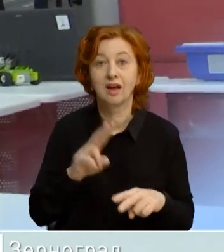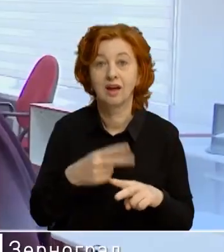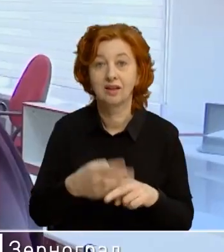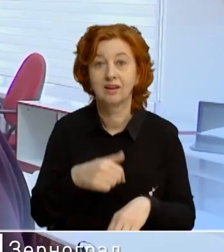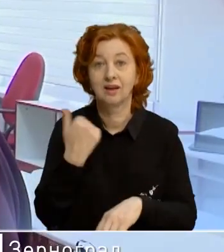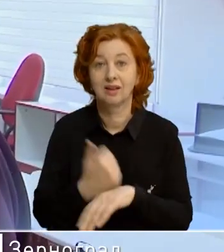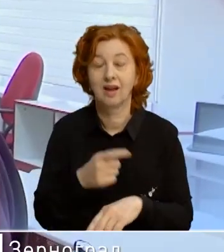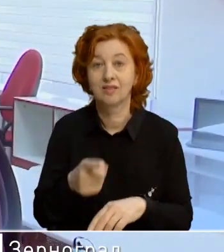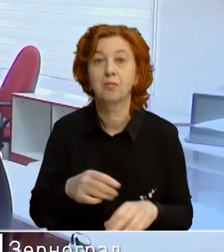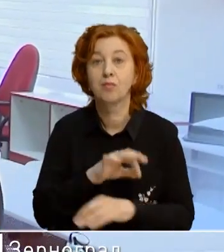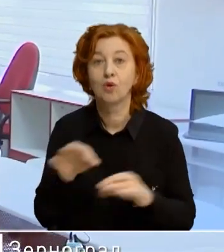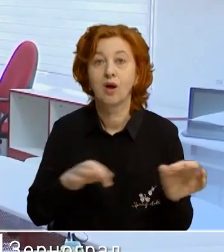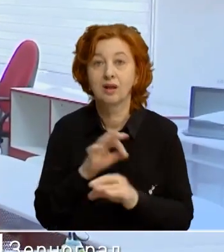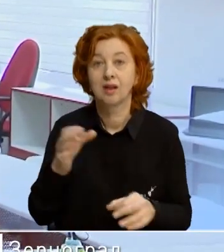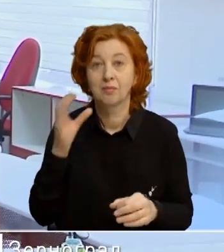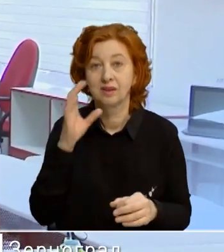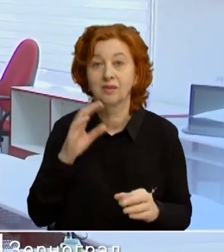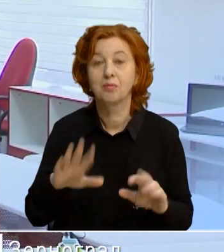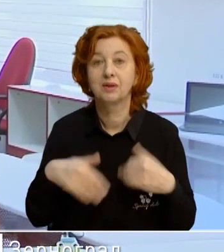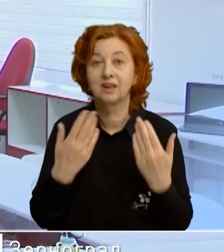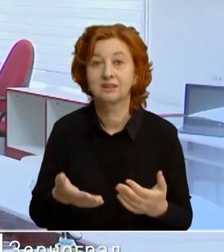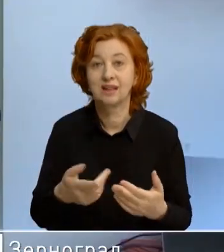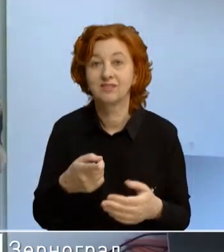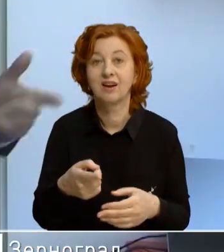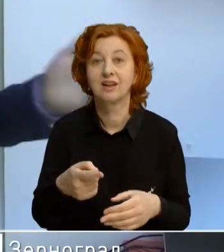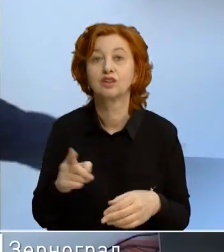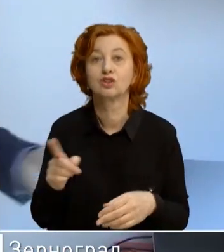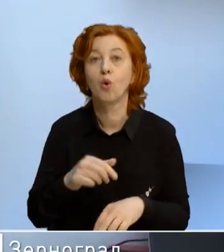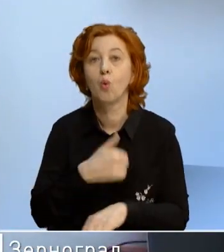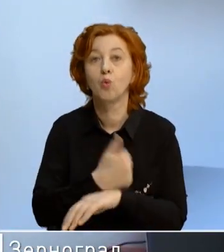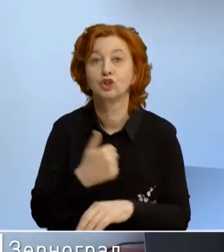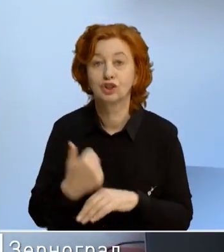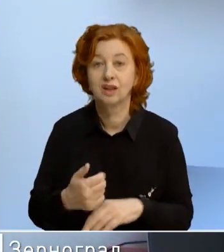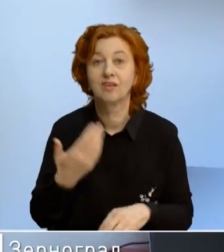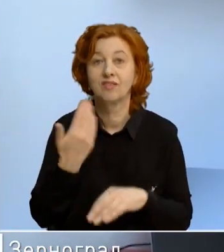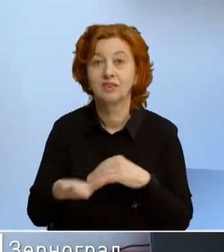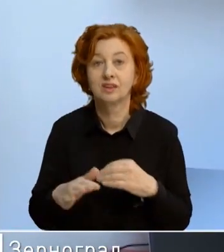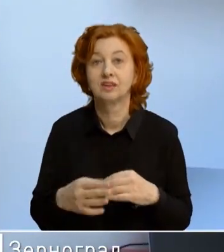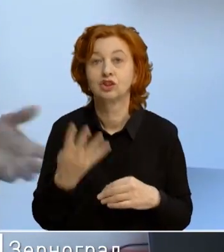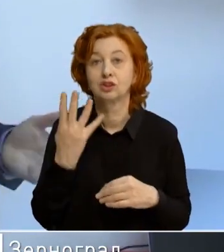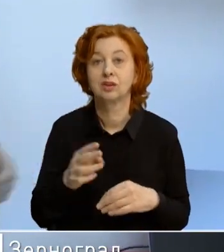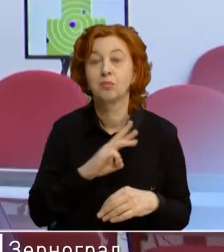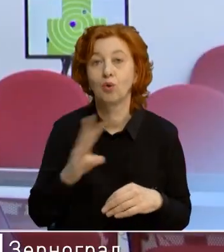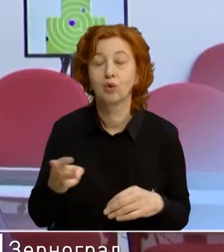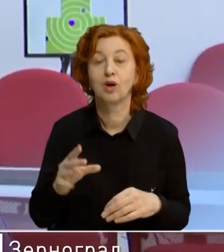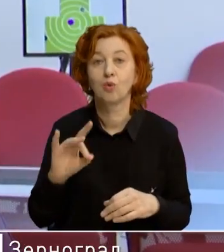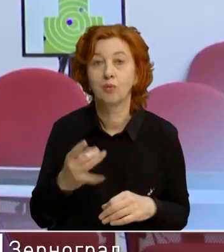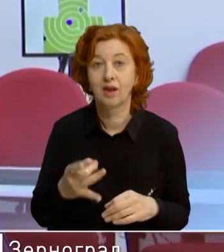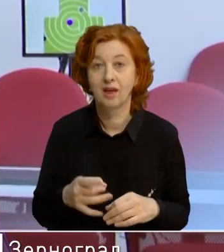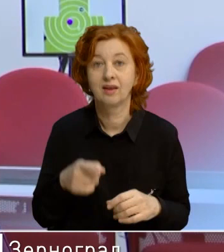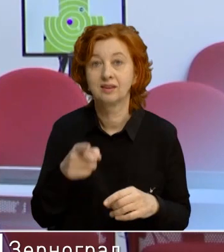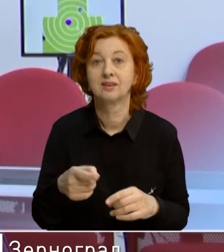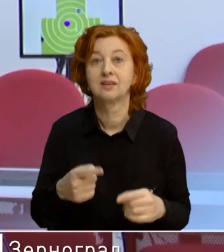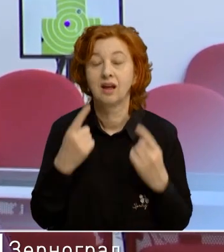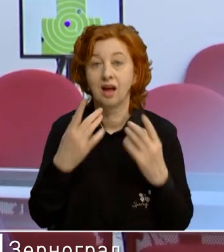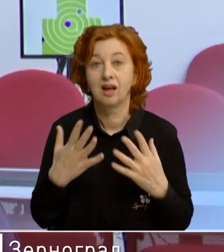включилась в нацпроект образования. На создание центра в 2020 году учреждению выделили почти 4 миллиона рублей. Безусловно,